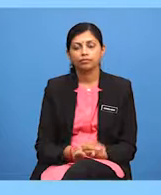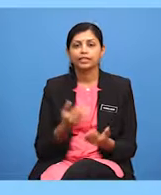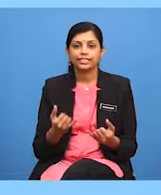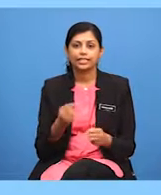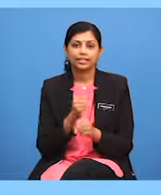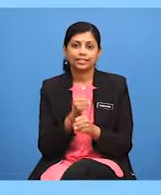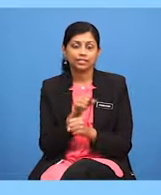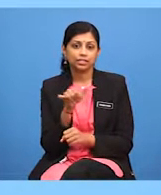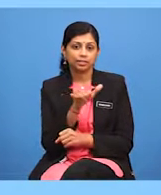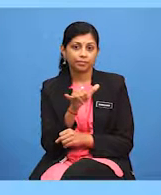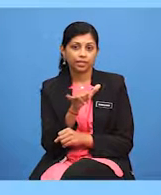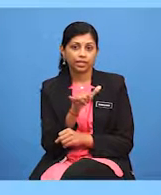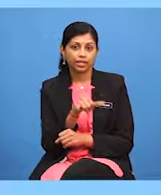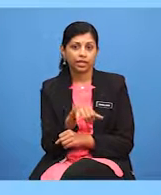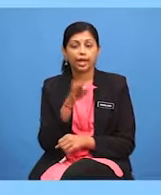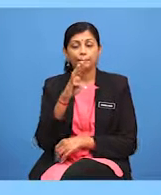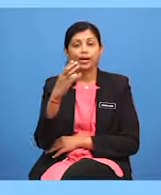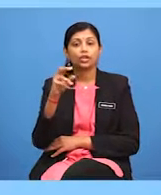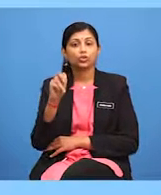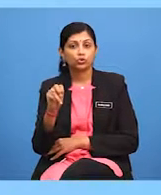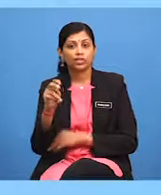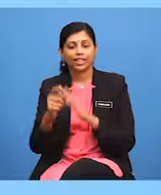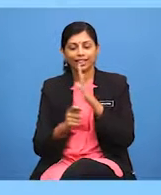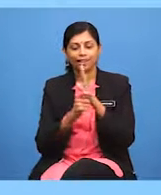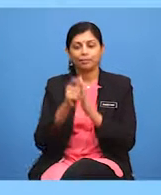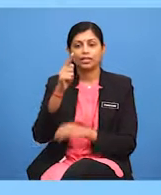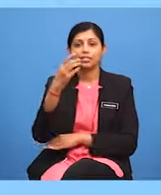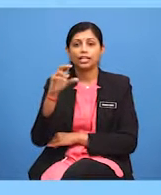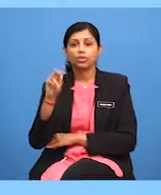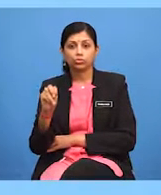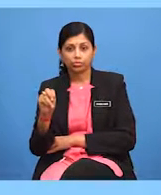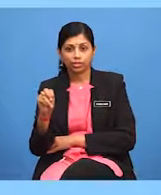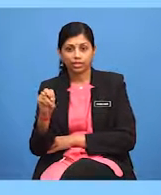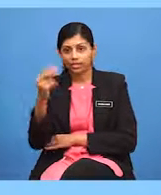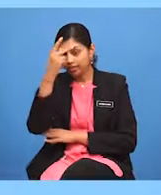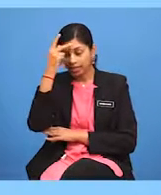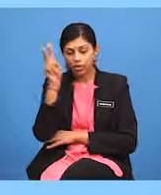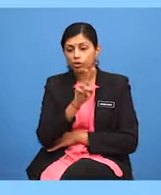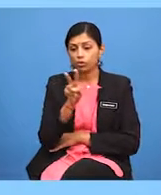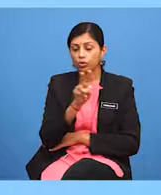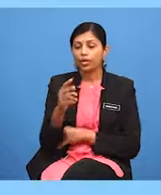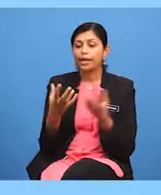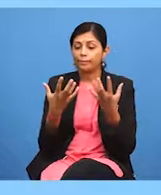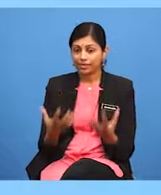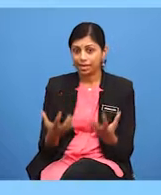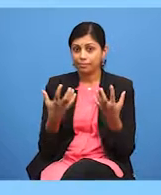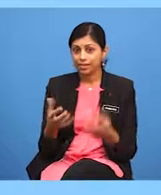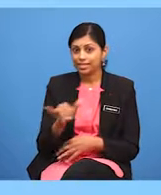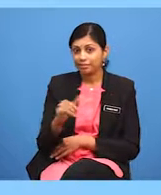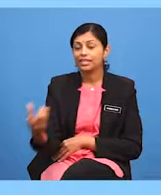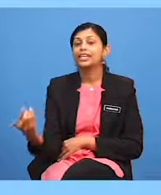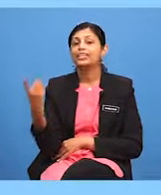dengan 400 Newton tambah 100 Newton darab dengan